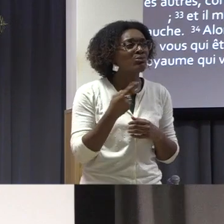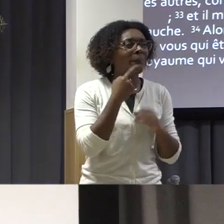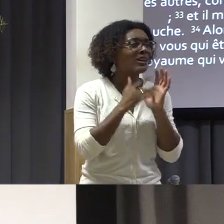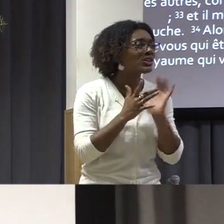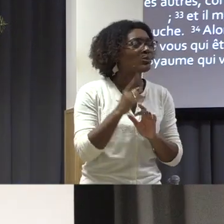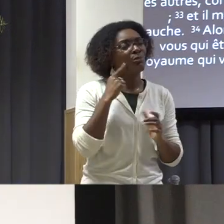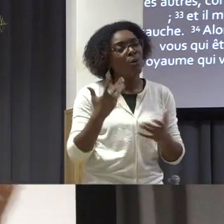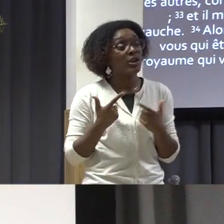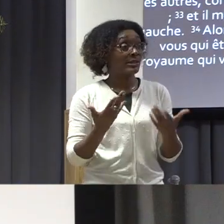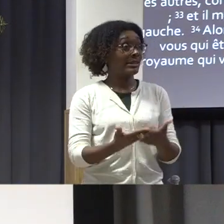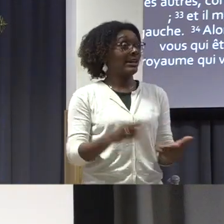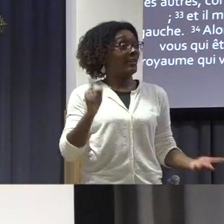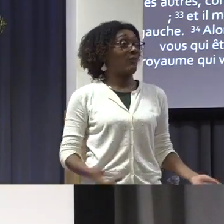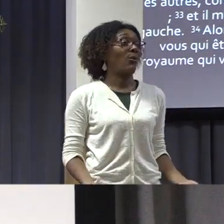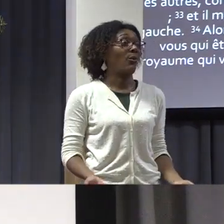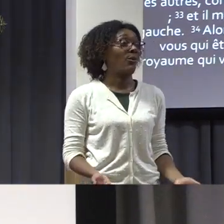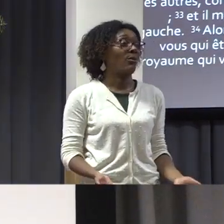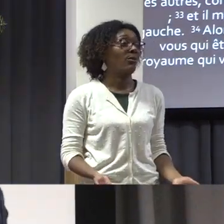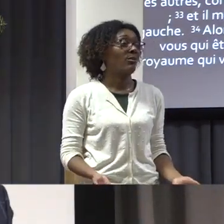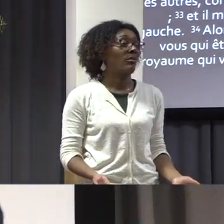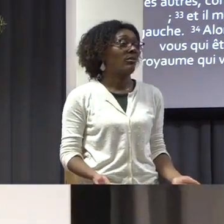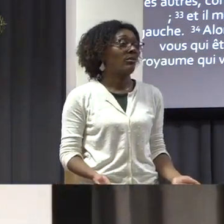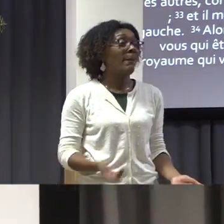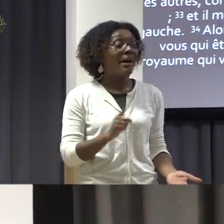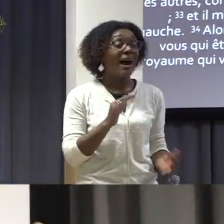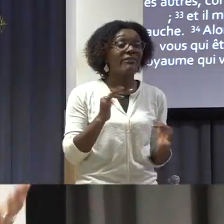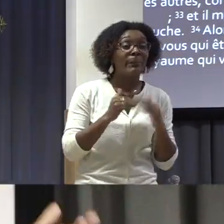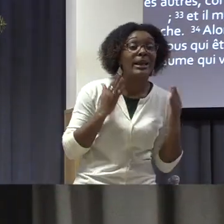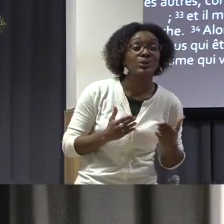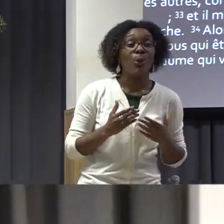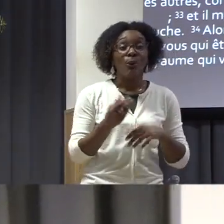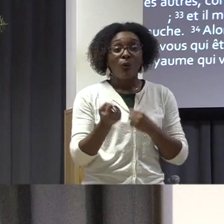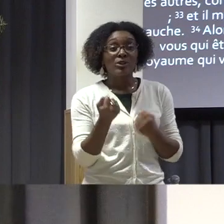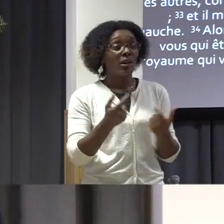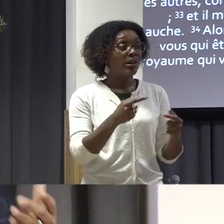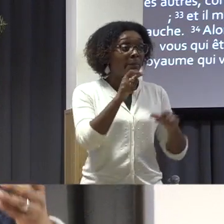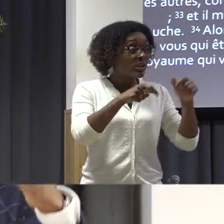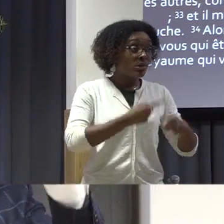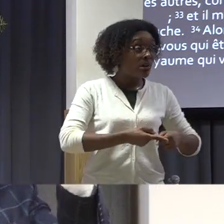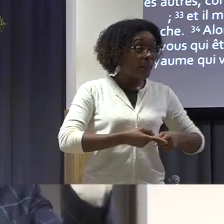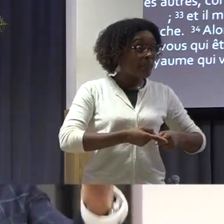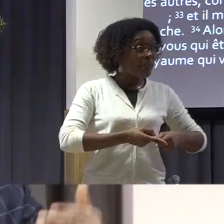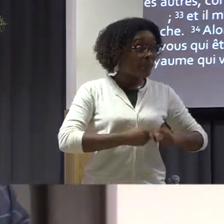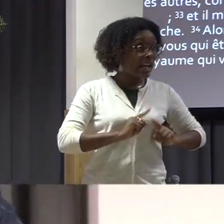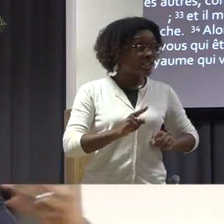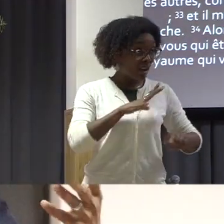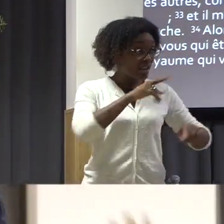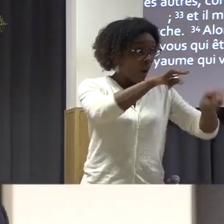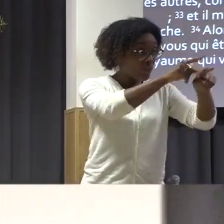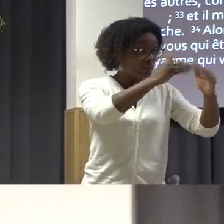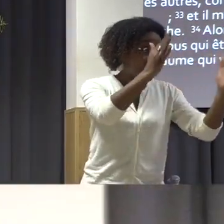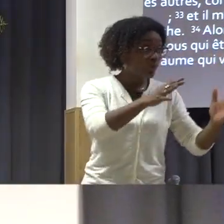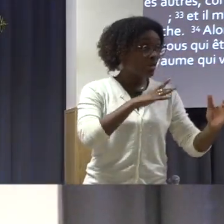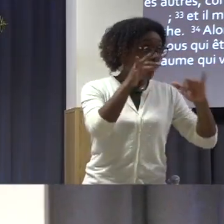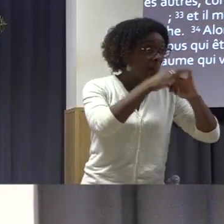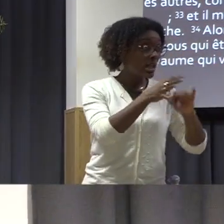fait les païens les ont toutes ces choses ils les ont toutes ces choses et ils en ont de plus ils en ont plus que nos